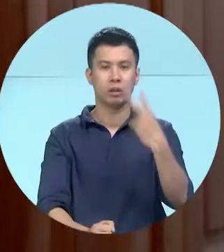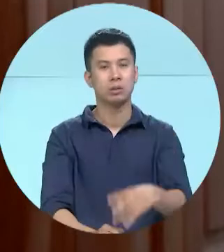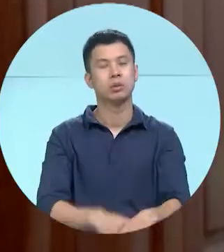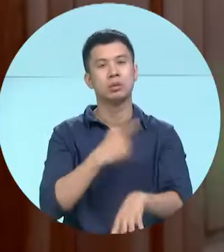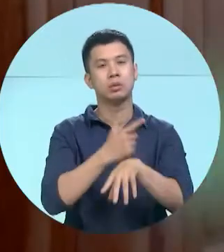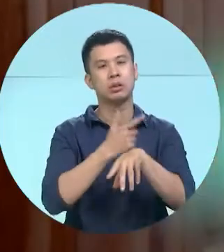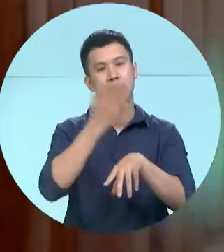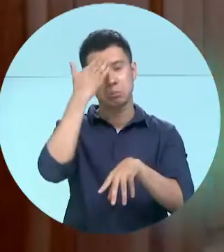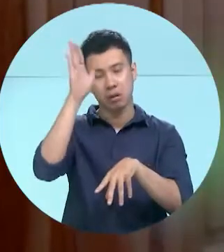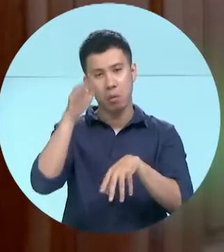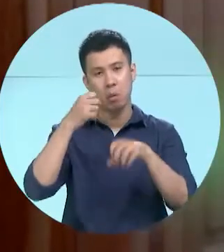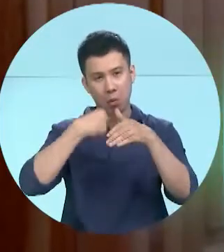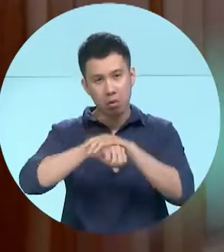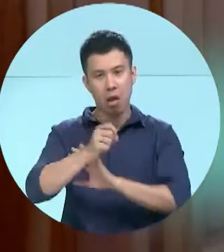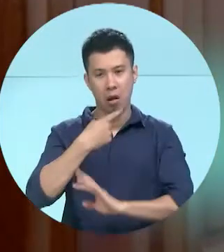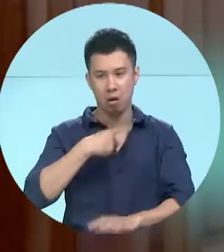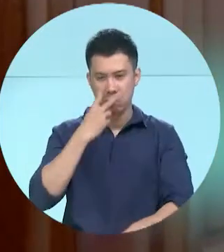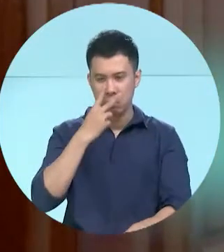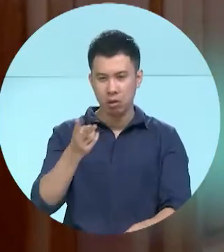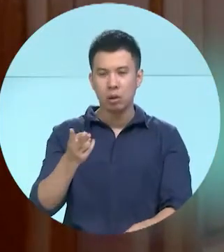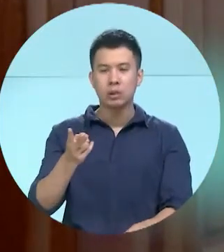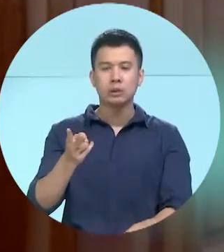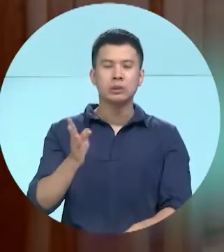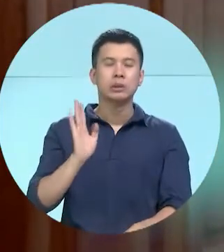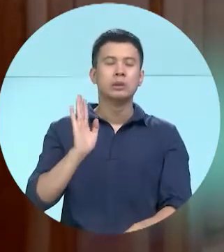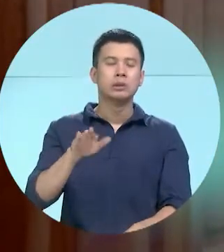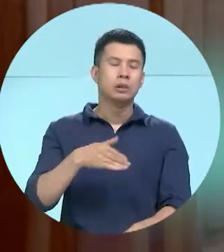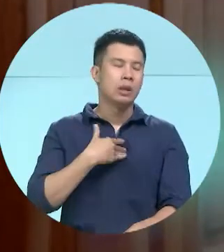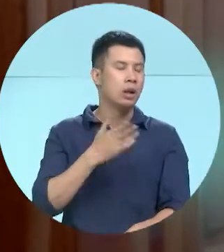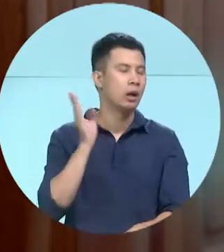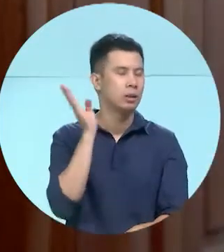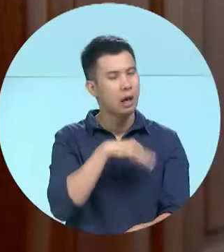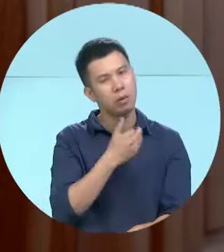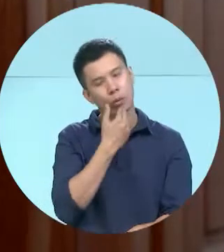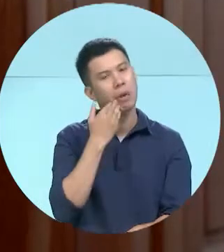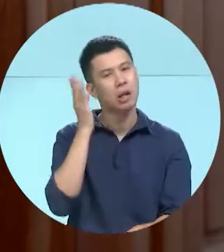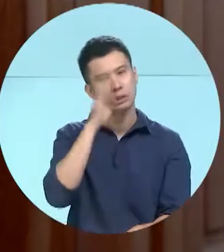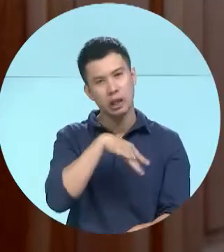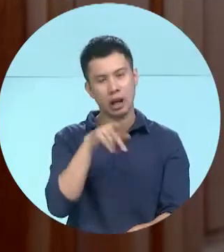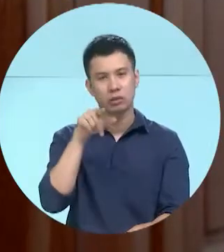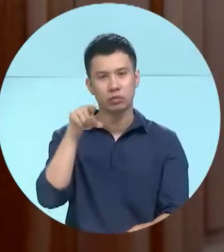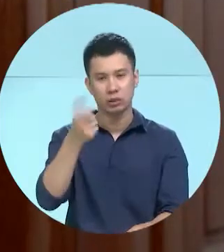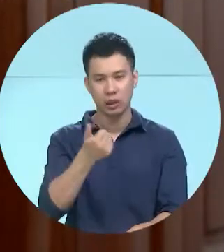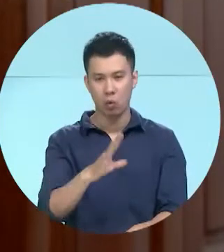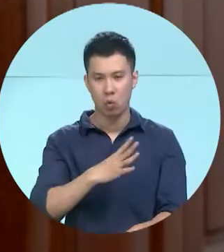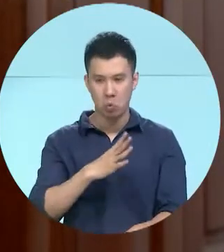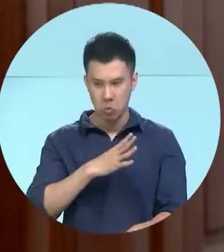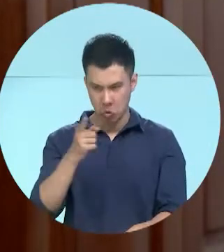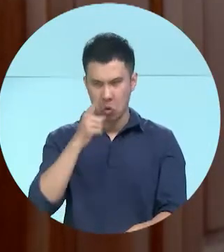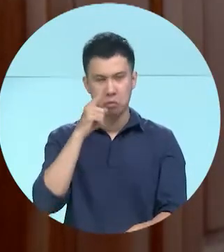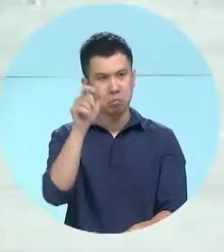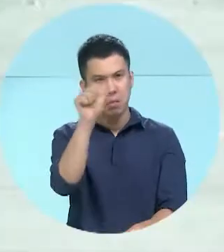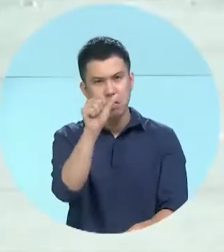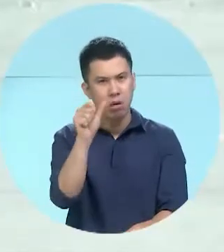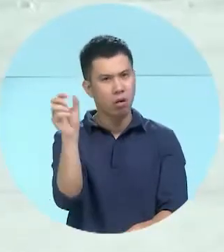thời gian đầu mới đẻ Hoàng ra, Hoàng bị như thế không ấy được ấy, thì cũng nản bởi vì là con nó không ấy được bằng những người